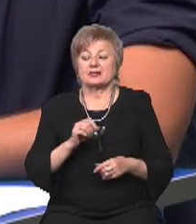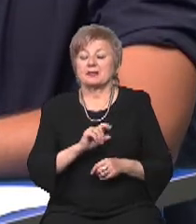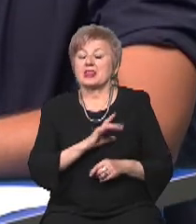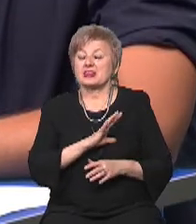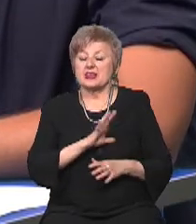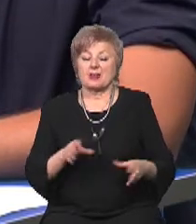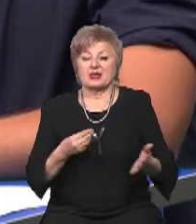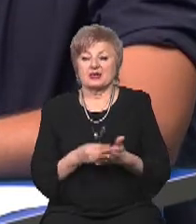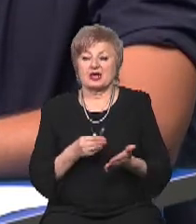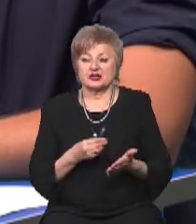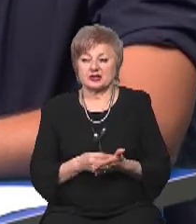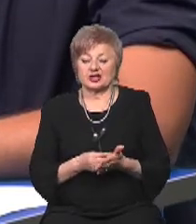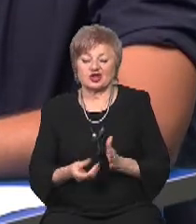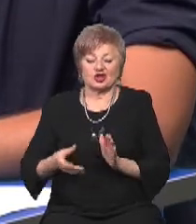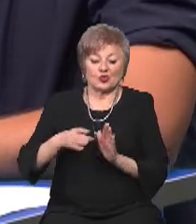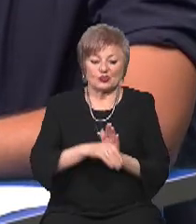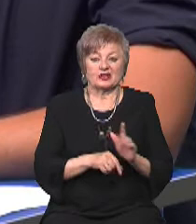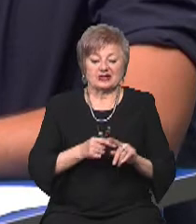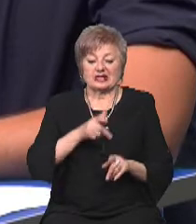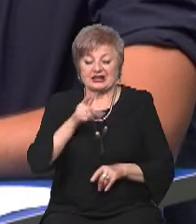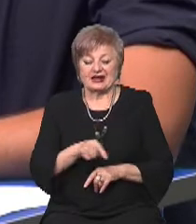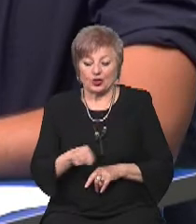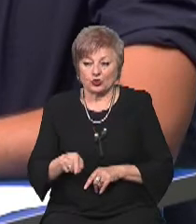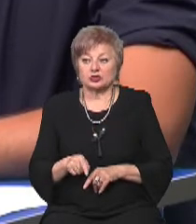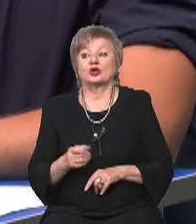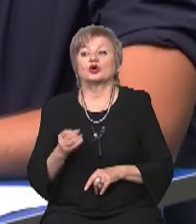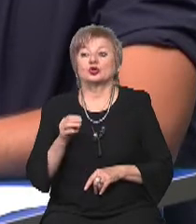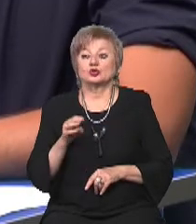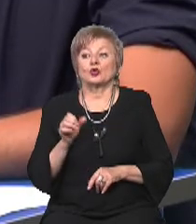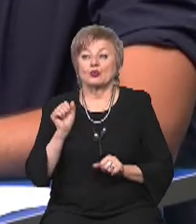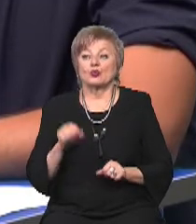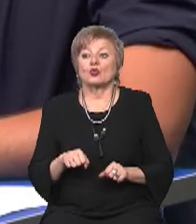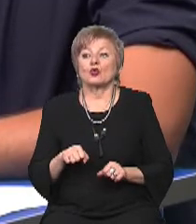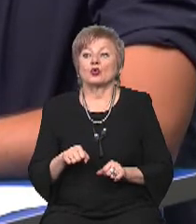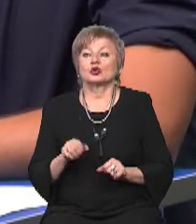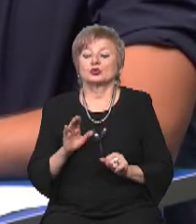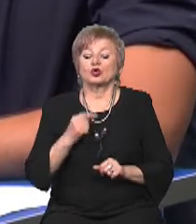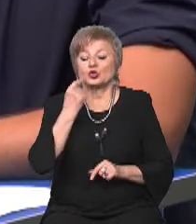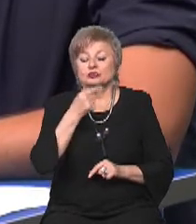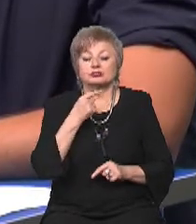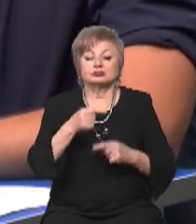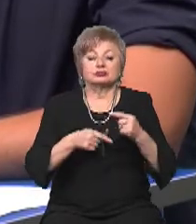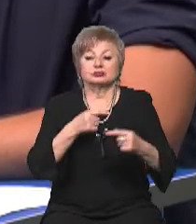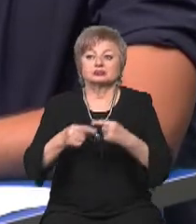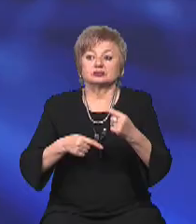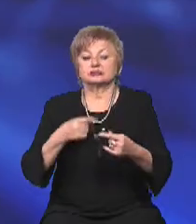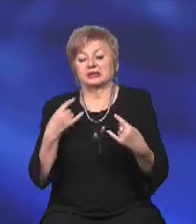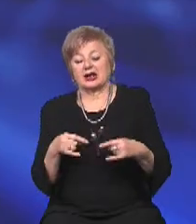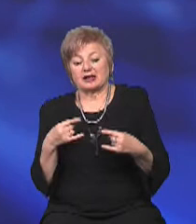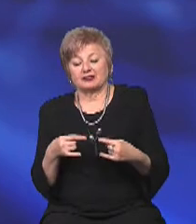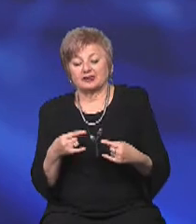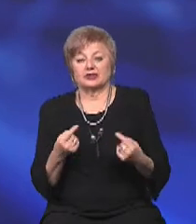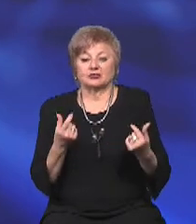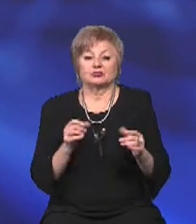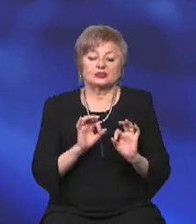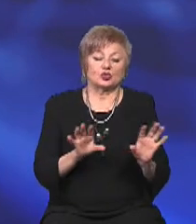коштів, жодної копієчки у нас закладено за ці 3 роки, то, звісно, і рекламувати ми могли виключно з вуст в уста за допомогою телебачення, на